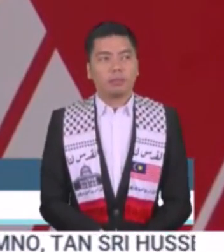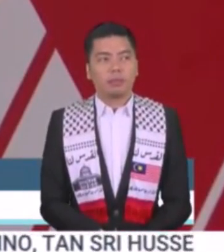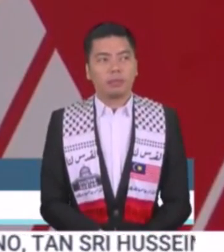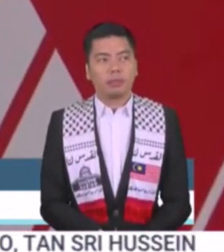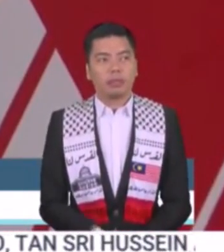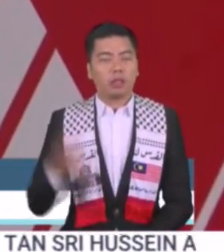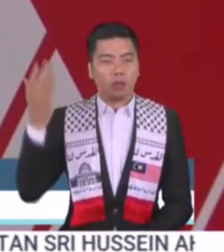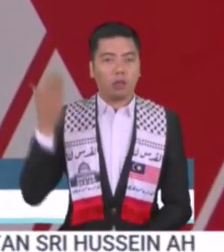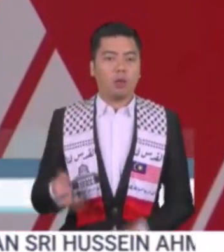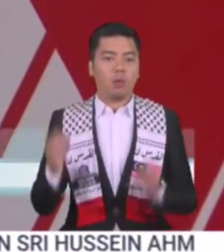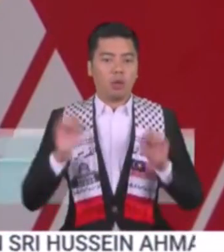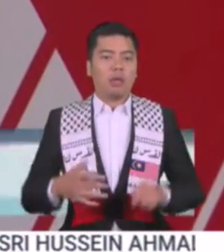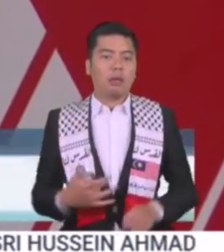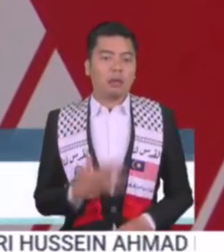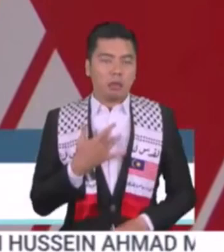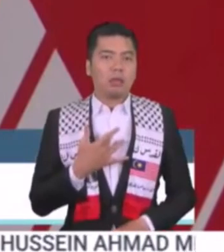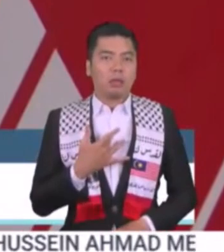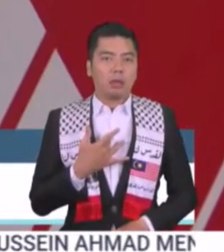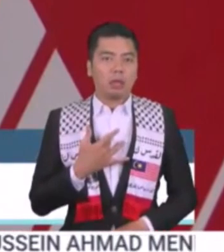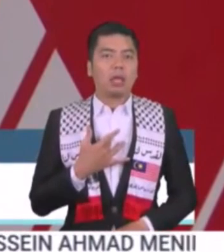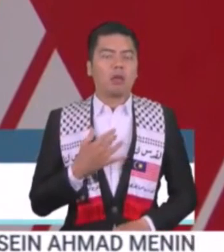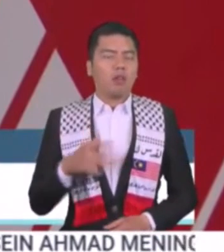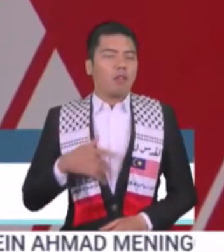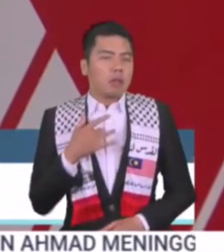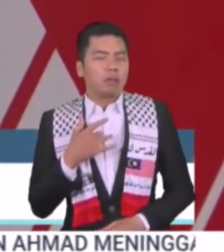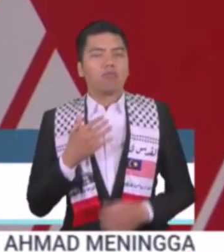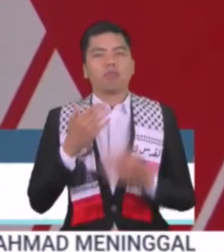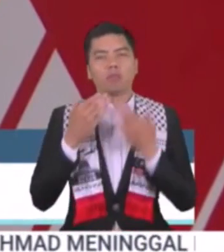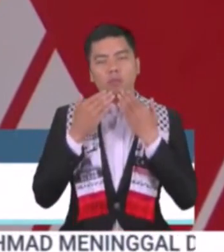Dia dapat merasakan bahawa dia dihargai,